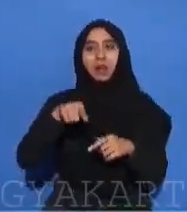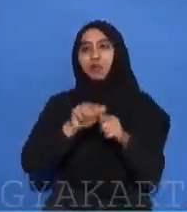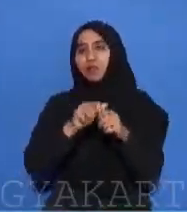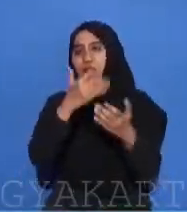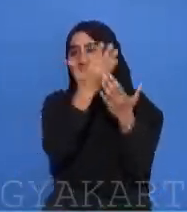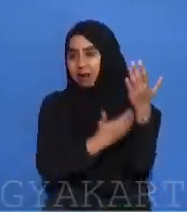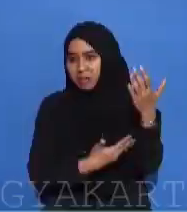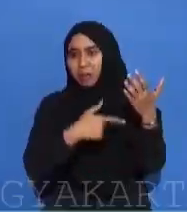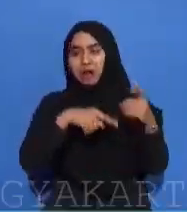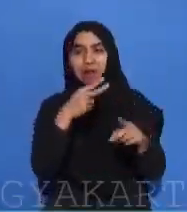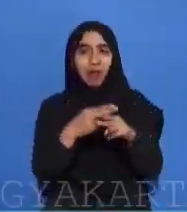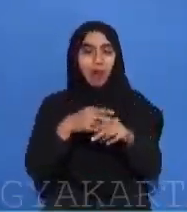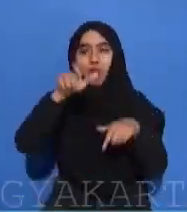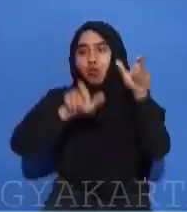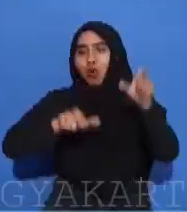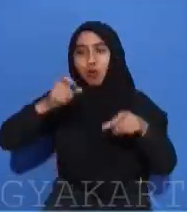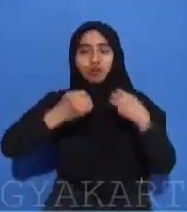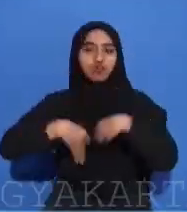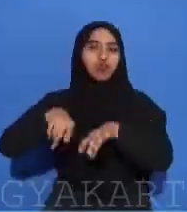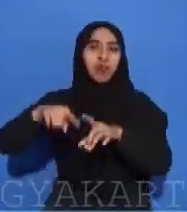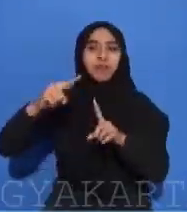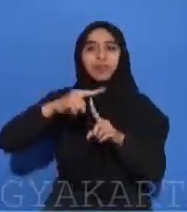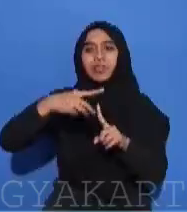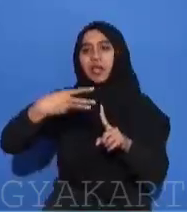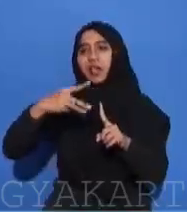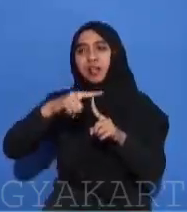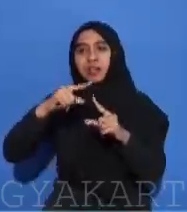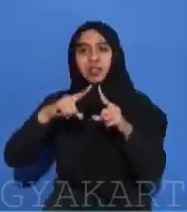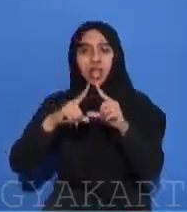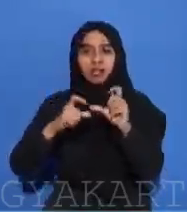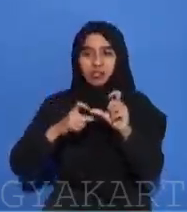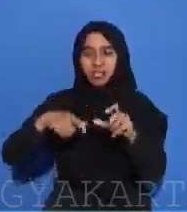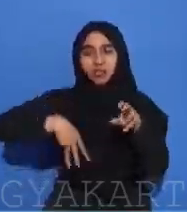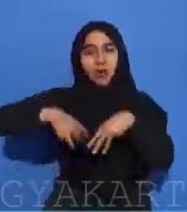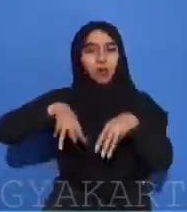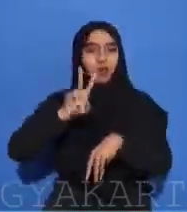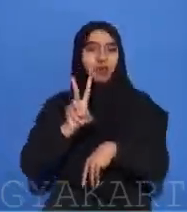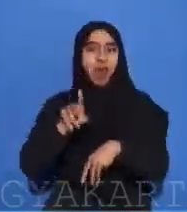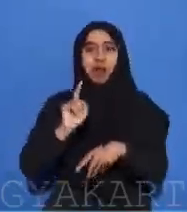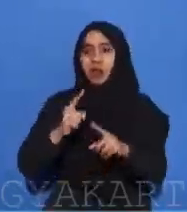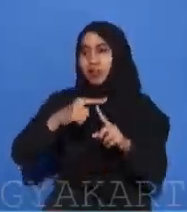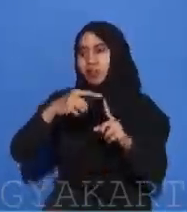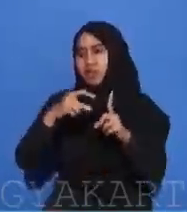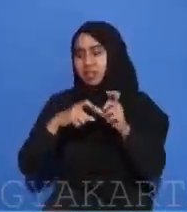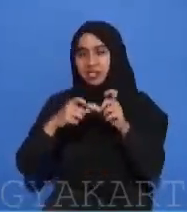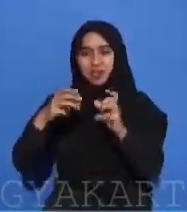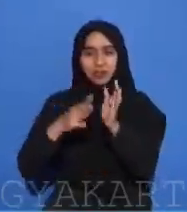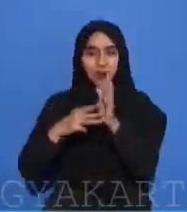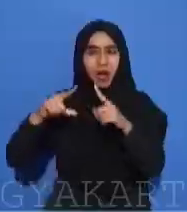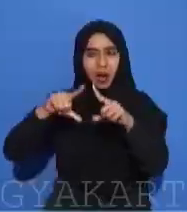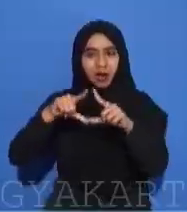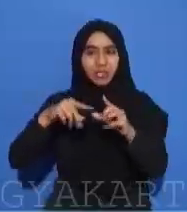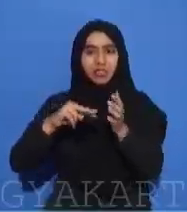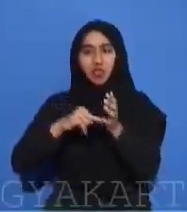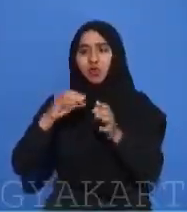yang akan berjualan di teras Malioboro 2 4 paguyuban teras Malioboro 2 saat ini terdiri tridharma.0 Lembayung dan paguyuban